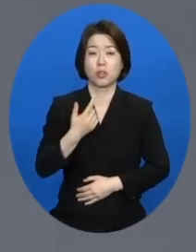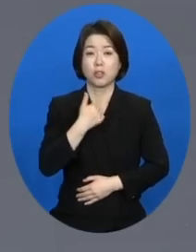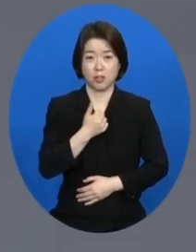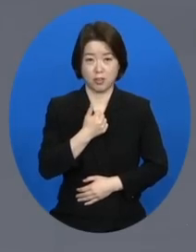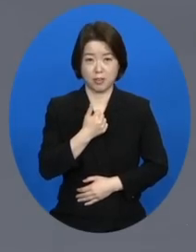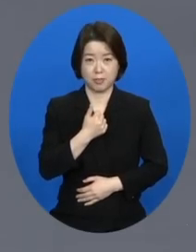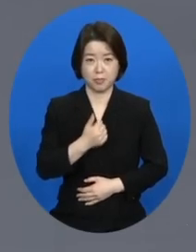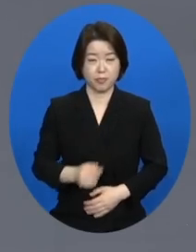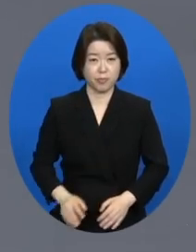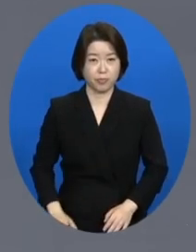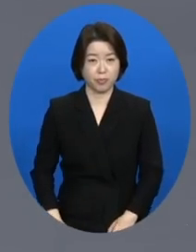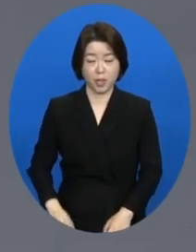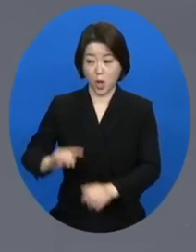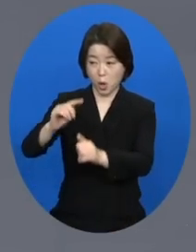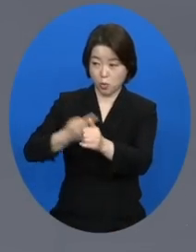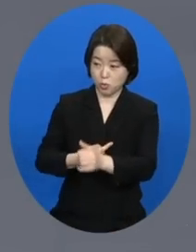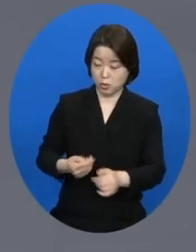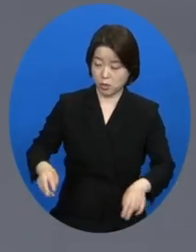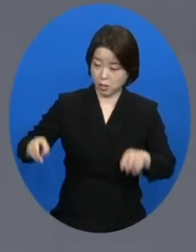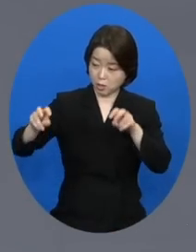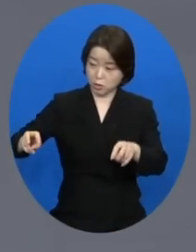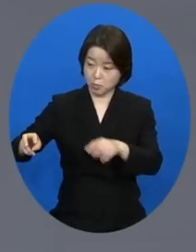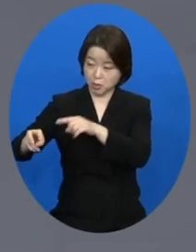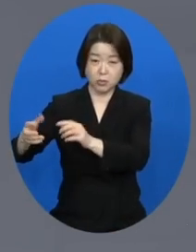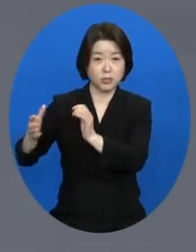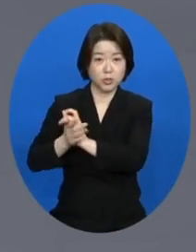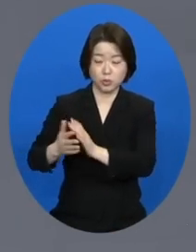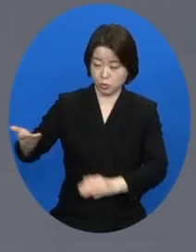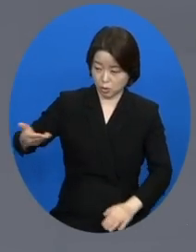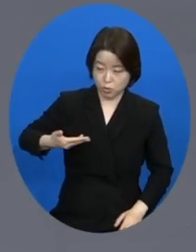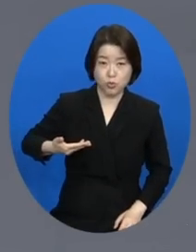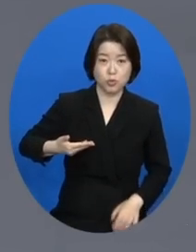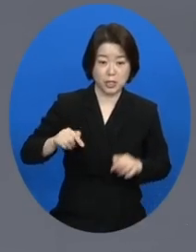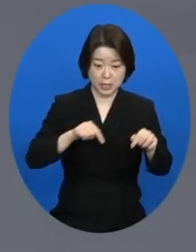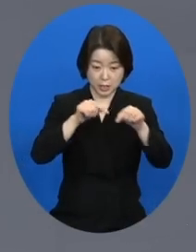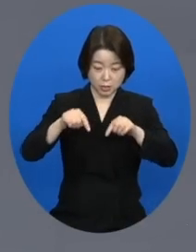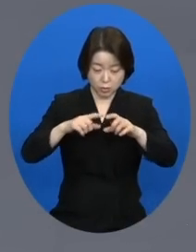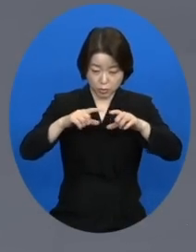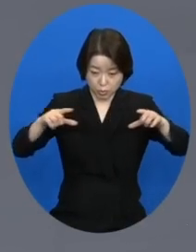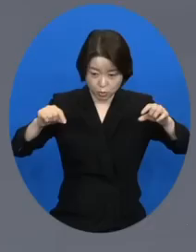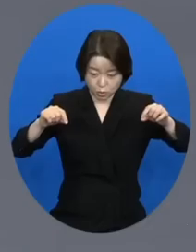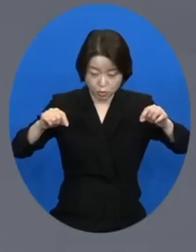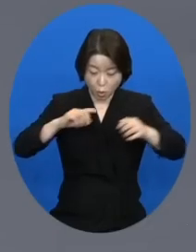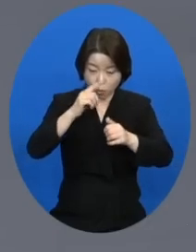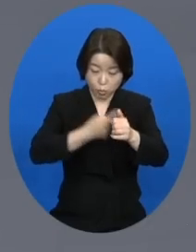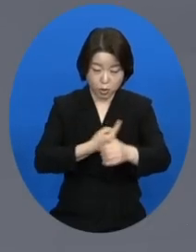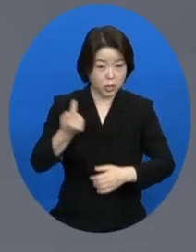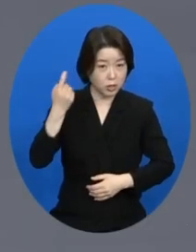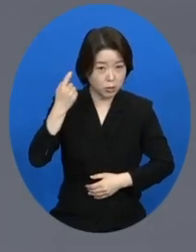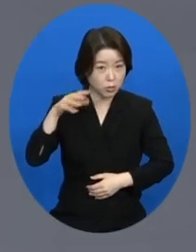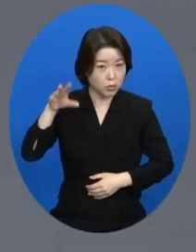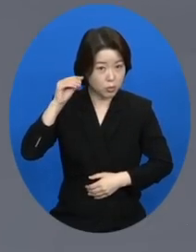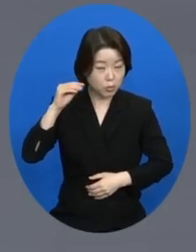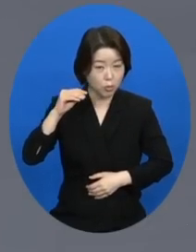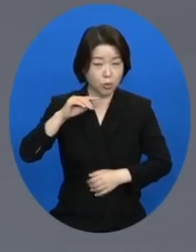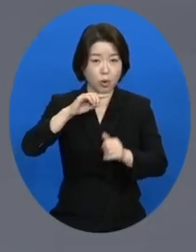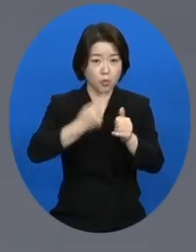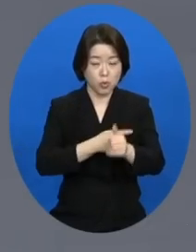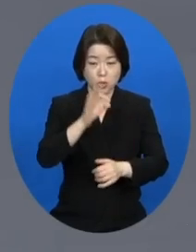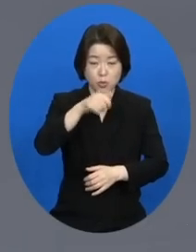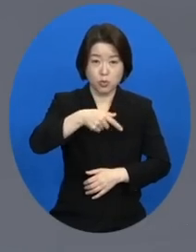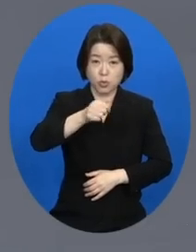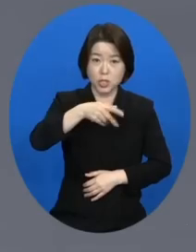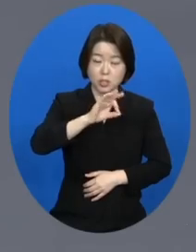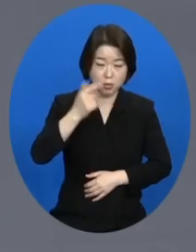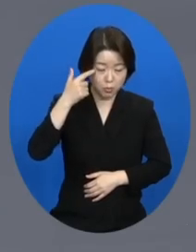되었는데요. 우연히 제 옆에 앉았던 그 친구가 건네준 그 테이프를 우연히 듣고 우연히 유기성 목사님을 알게 되었고 우연히